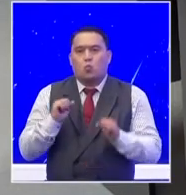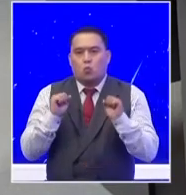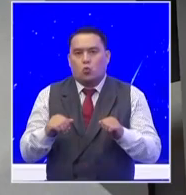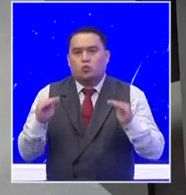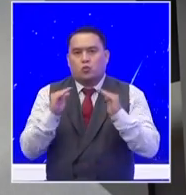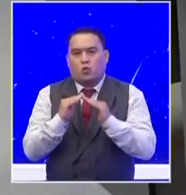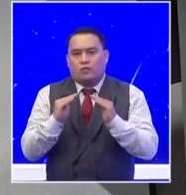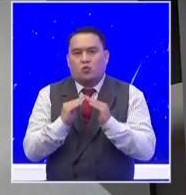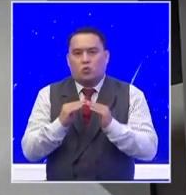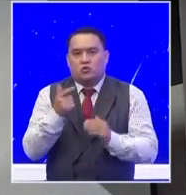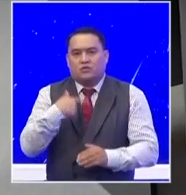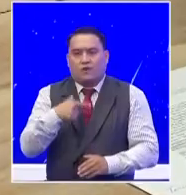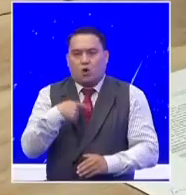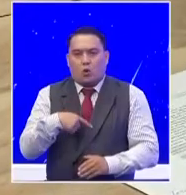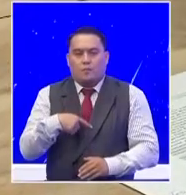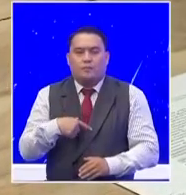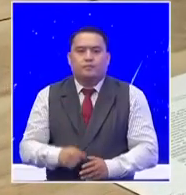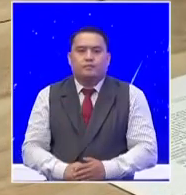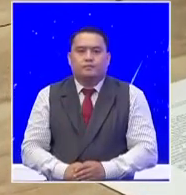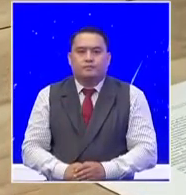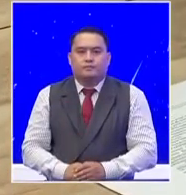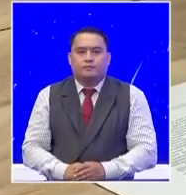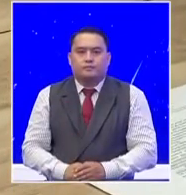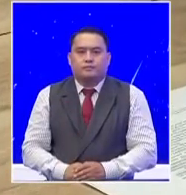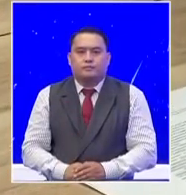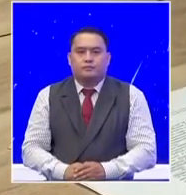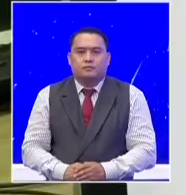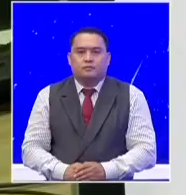будет проводить обряд на своем участке, без скопления людей.